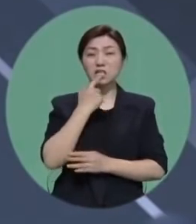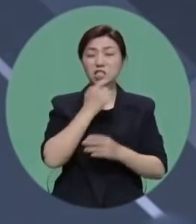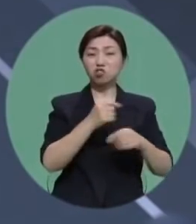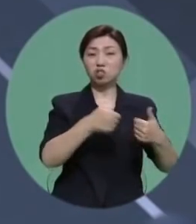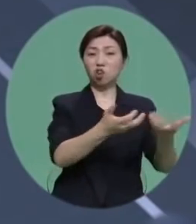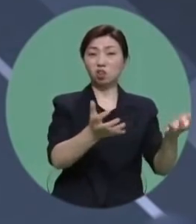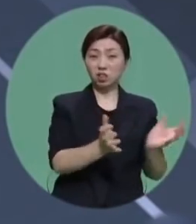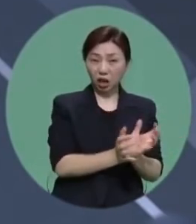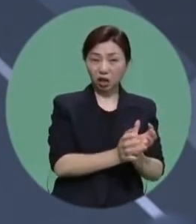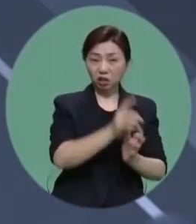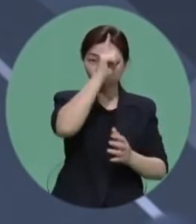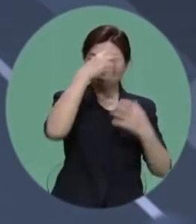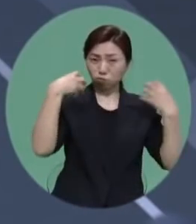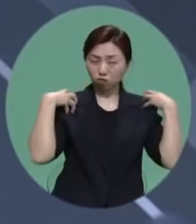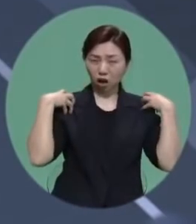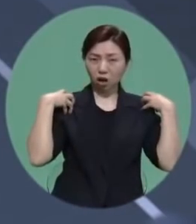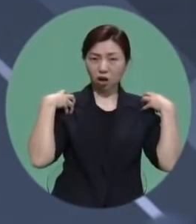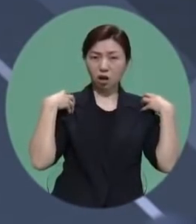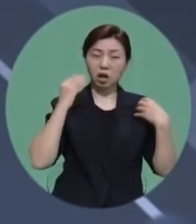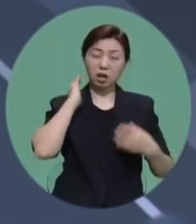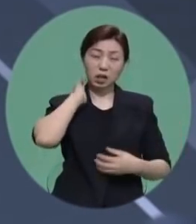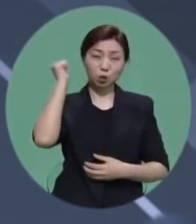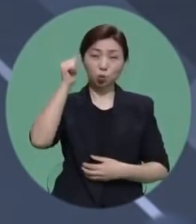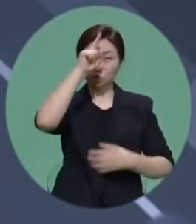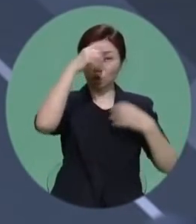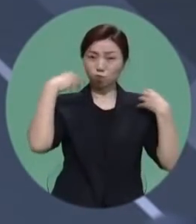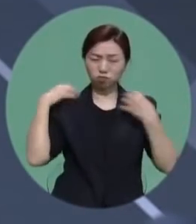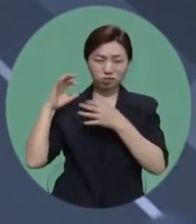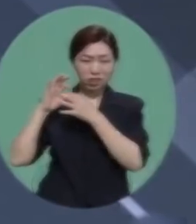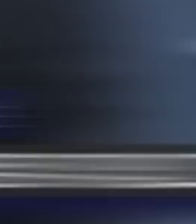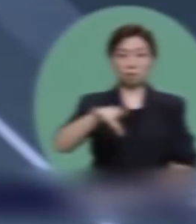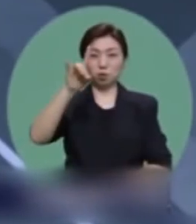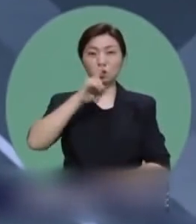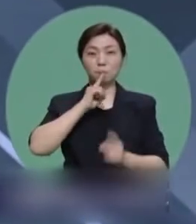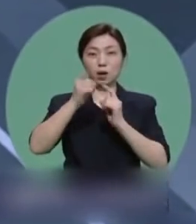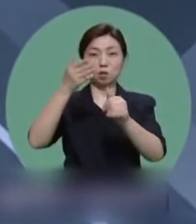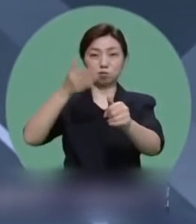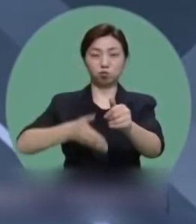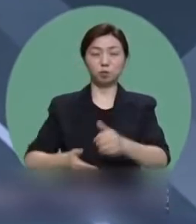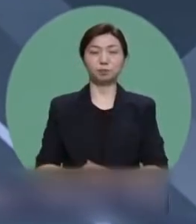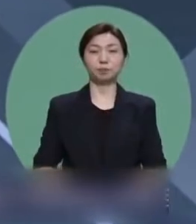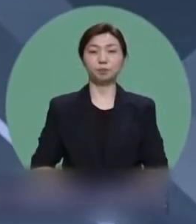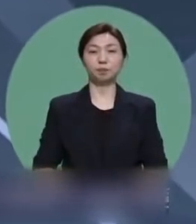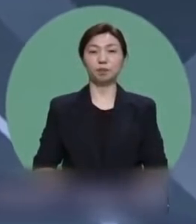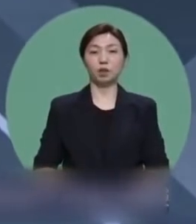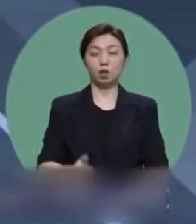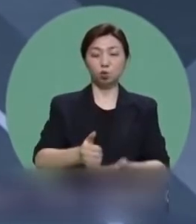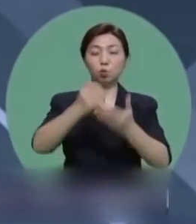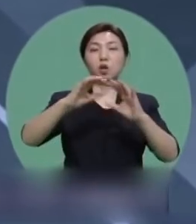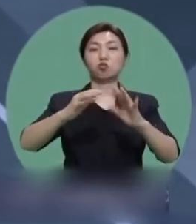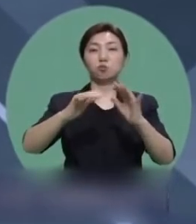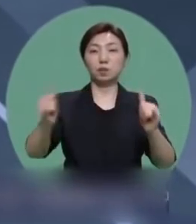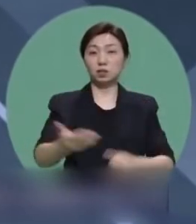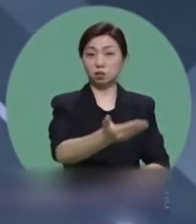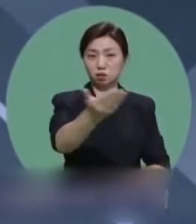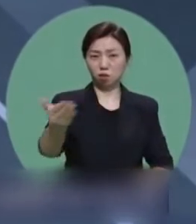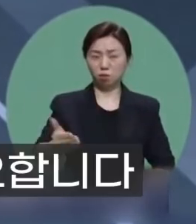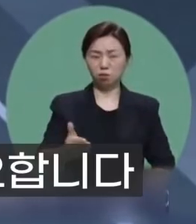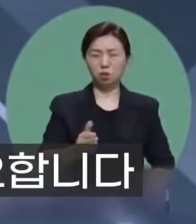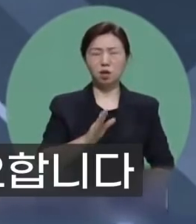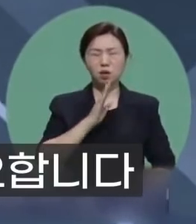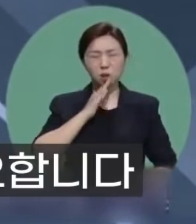집권 연장을 한다는 것은 재앙입니다. 존경하는 국민 여러분, 정말로